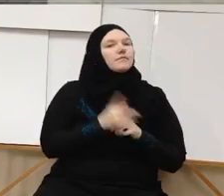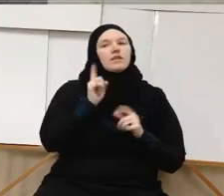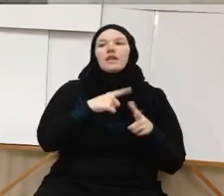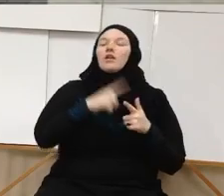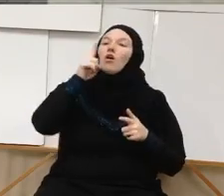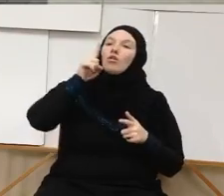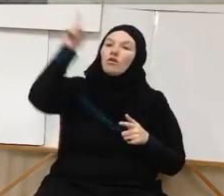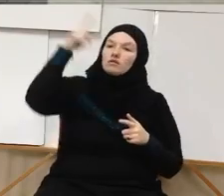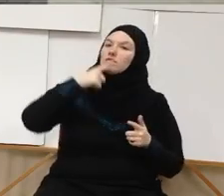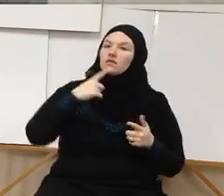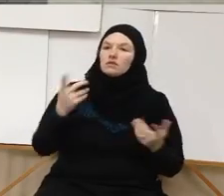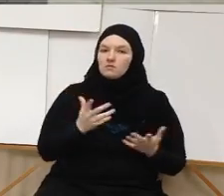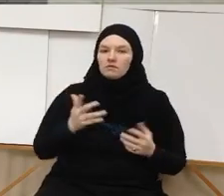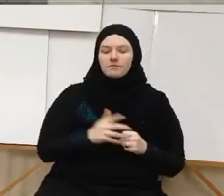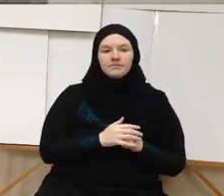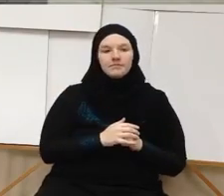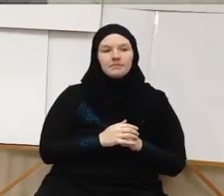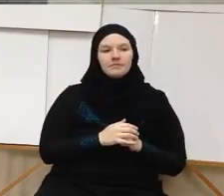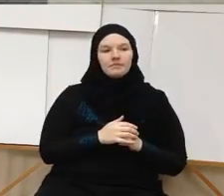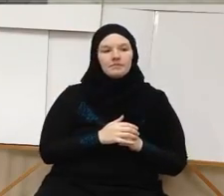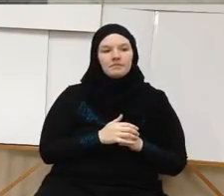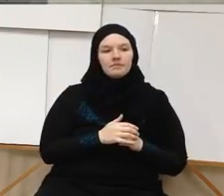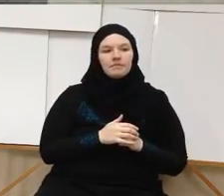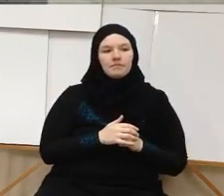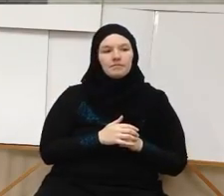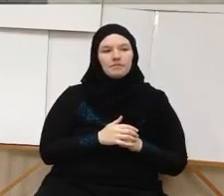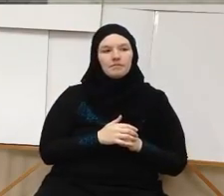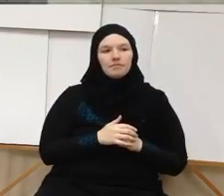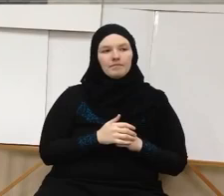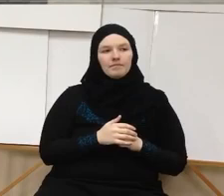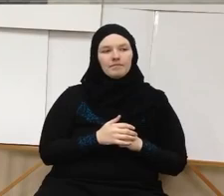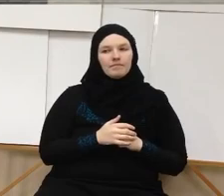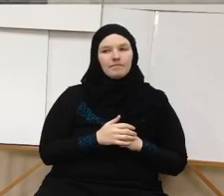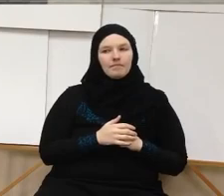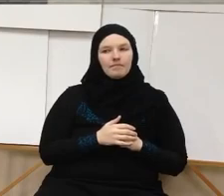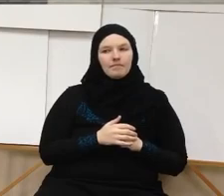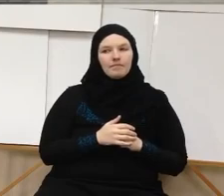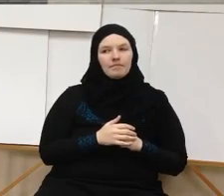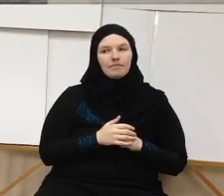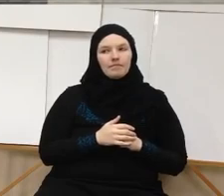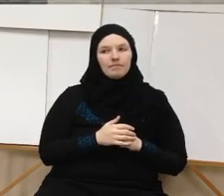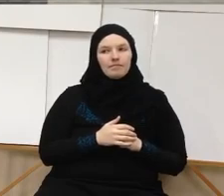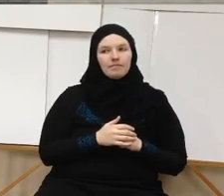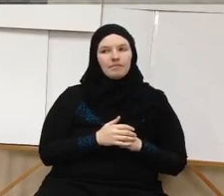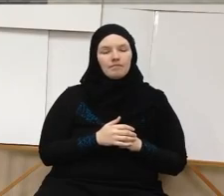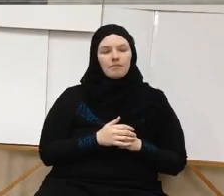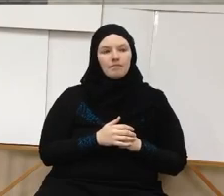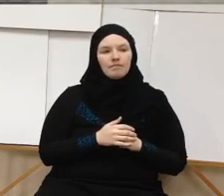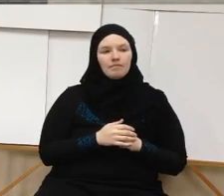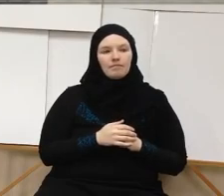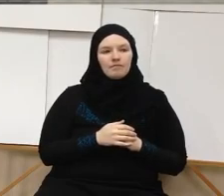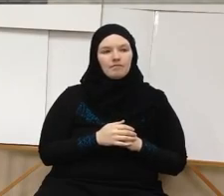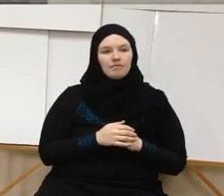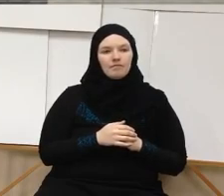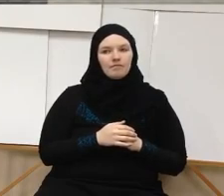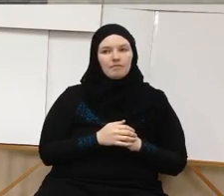says, وَمَنْ لَمْ يَحْكُمْ بِمَا أَنزَلَ اللَّهِ فَأُولَٰئِكَ هُمُ الْفَاسِقُونَ,